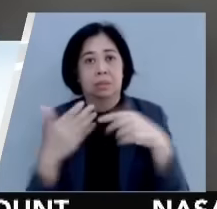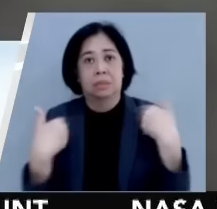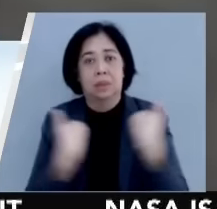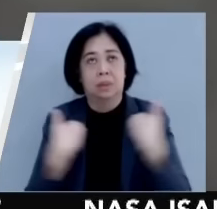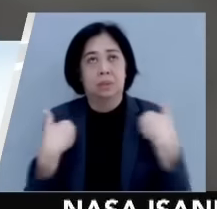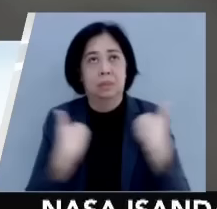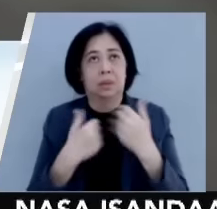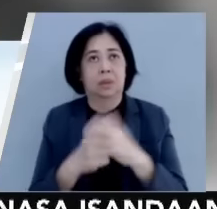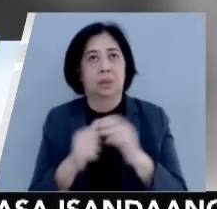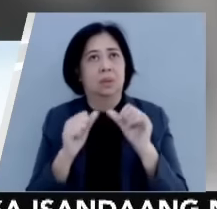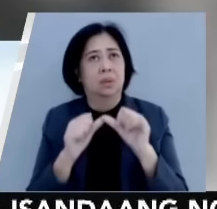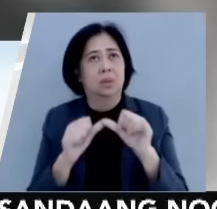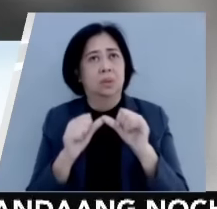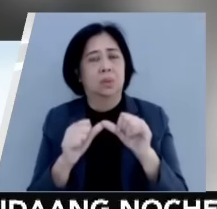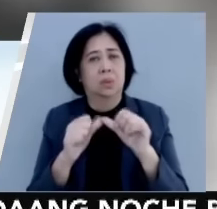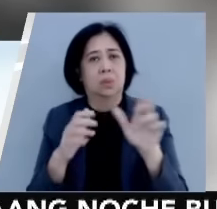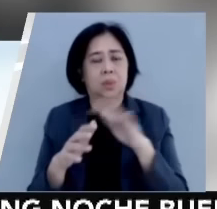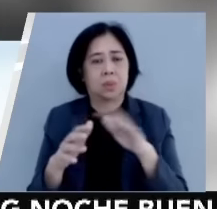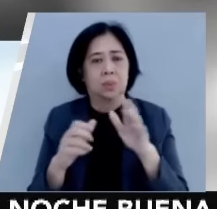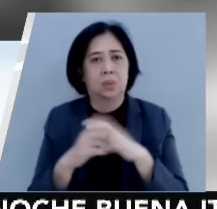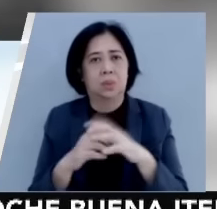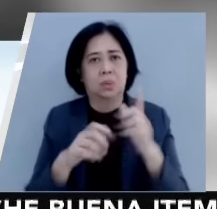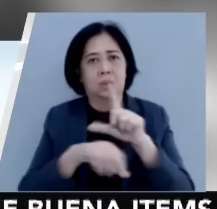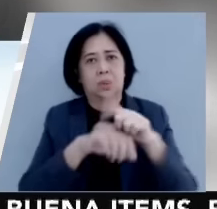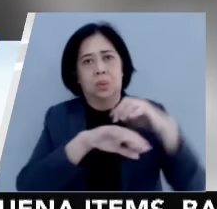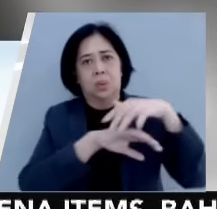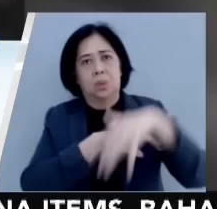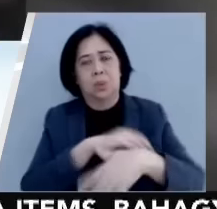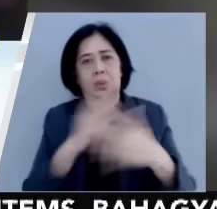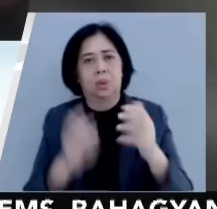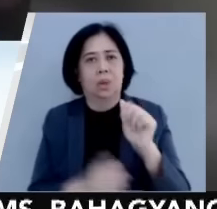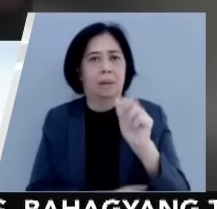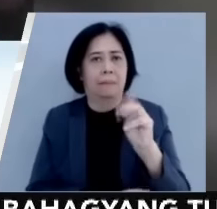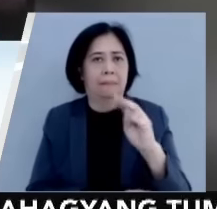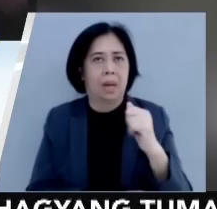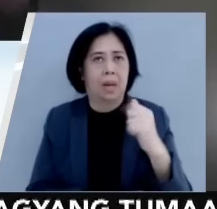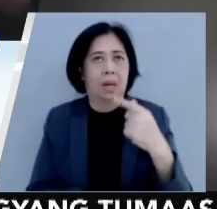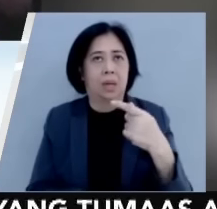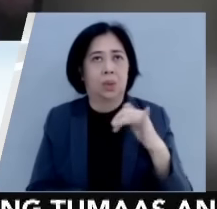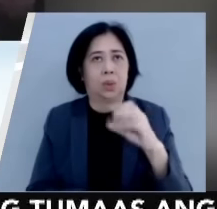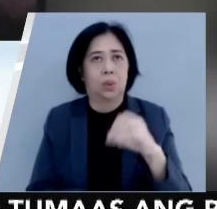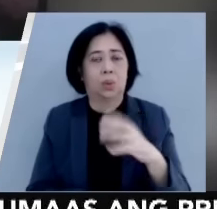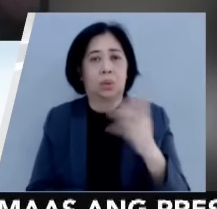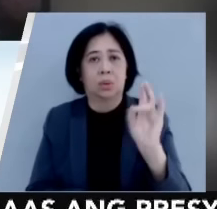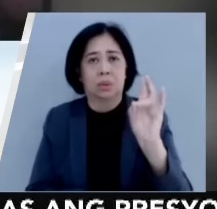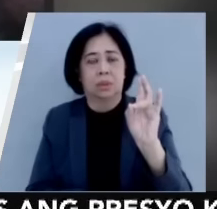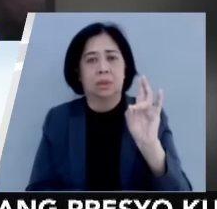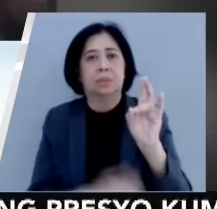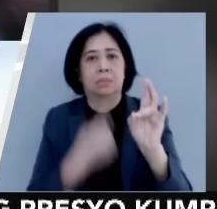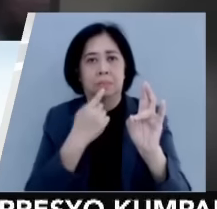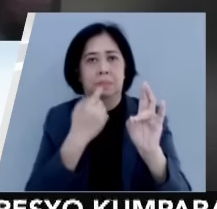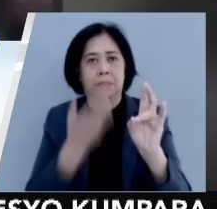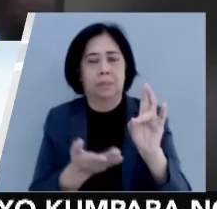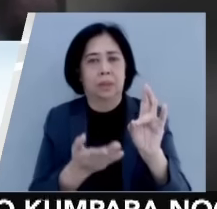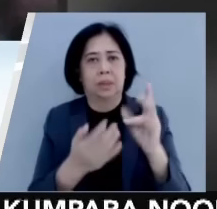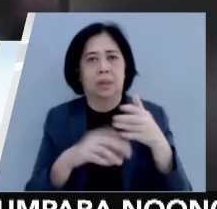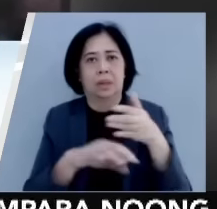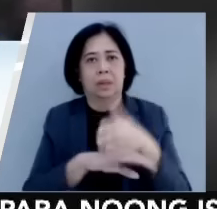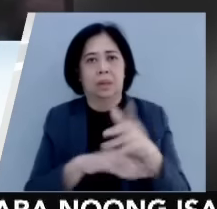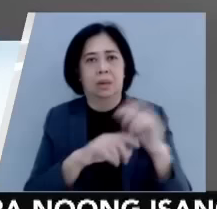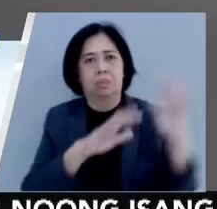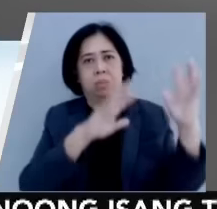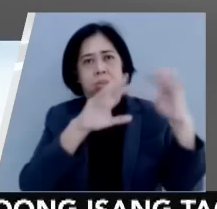pag-ulan nagresulta ng landslide sa bayan ng Ambagyo kung saan 7 ang naiulat na nasawi matapos matabunan ang